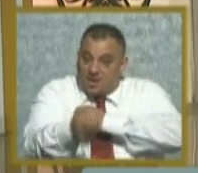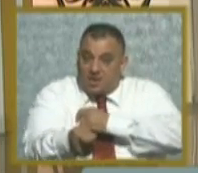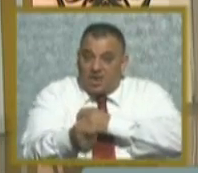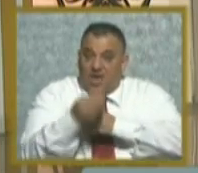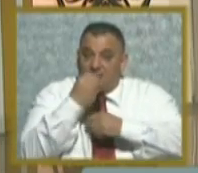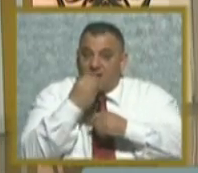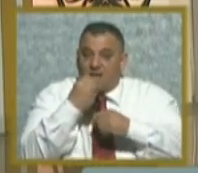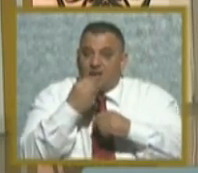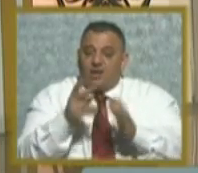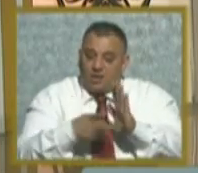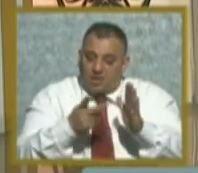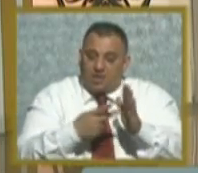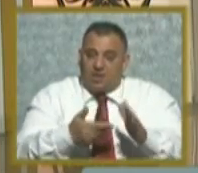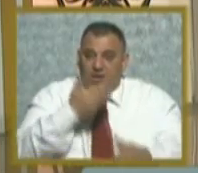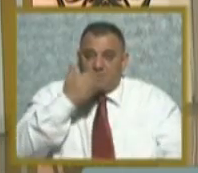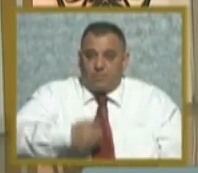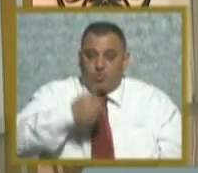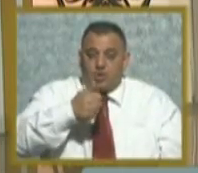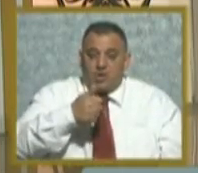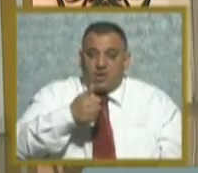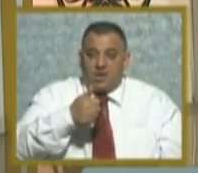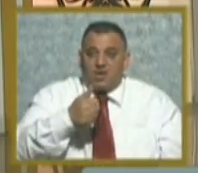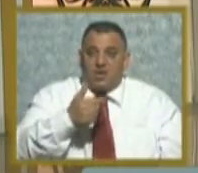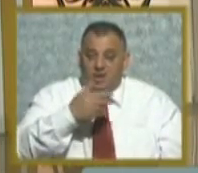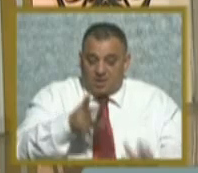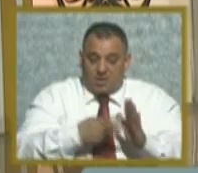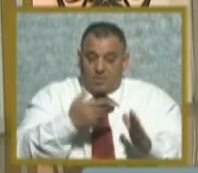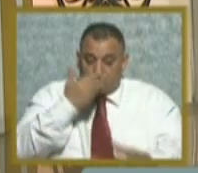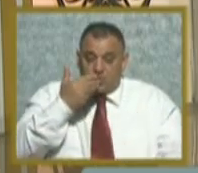لا لا قضيتهم كلهم. قضيتيها ها؟